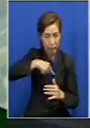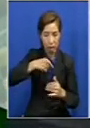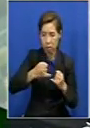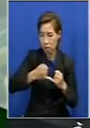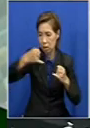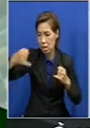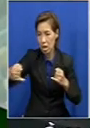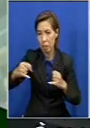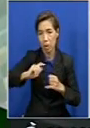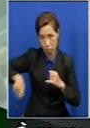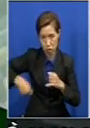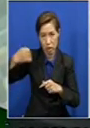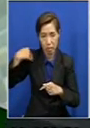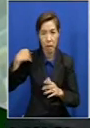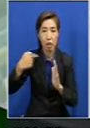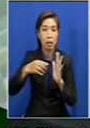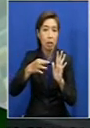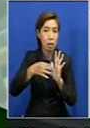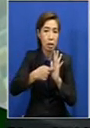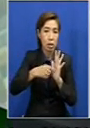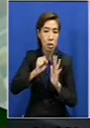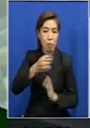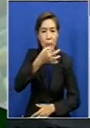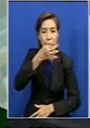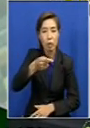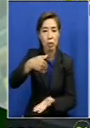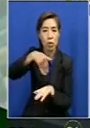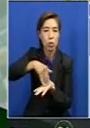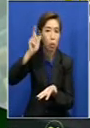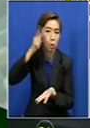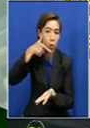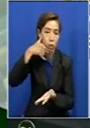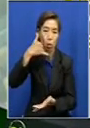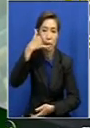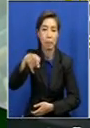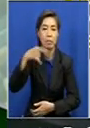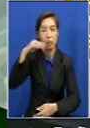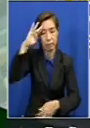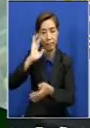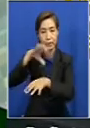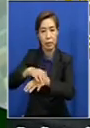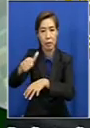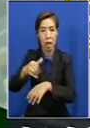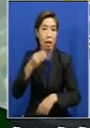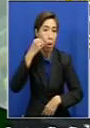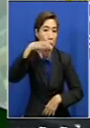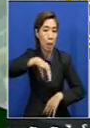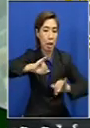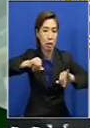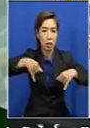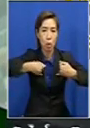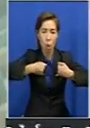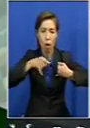าส่วนที่สมุทรสาครครับอันนี้เป็น call center ไปจับไปรวบเอาไว้ได้แล้วก็เป็นบ้านพักของเจ้าของบัญชี